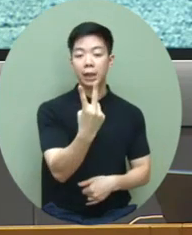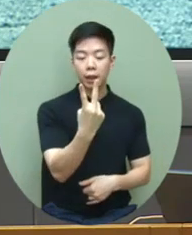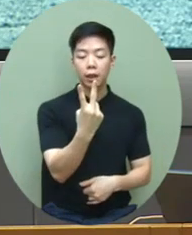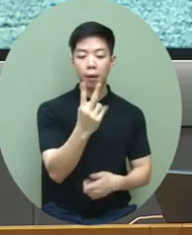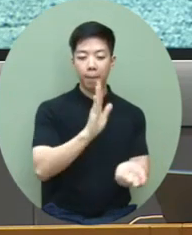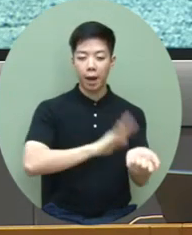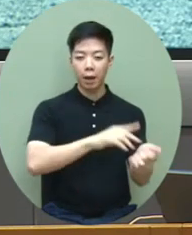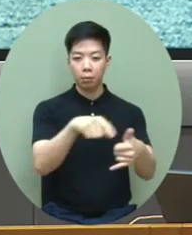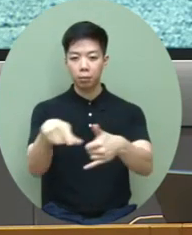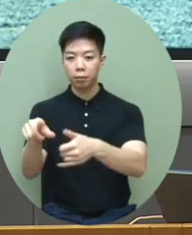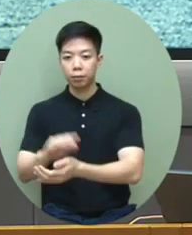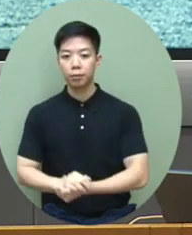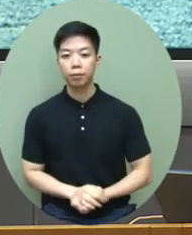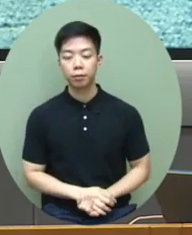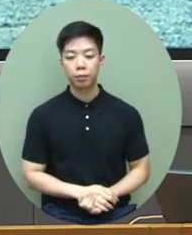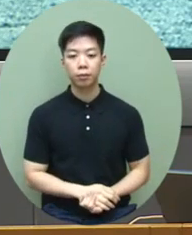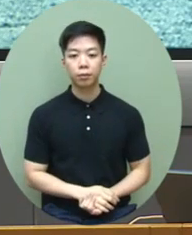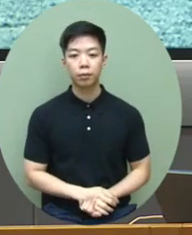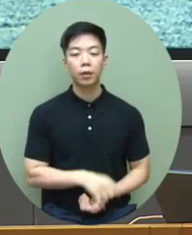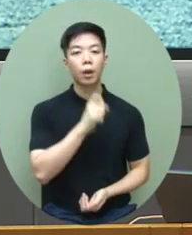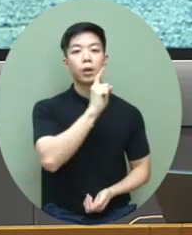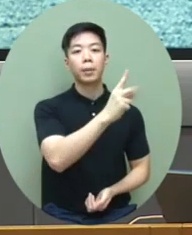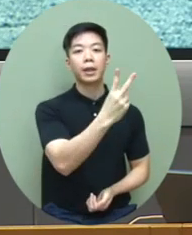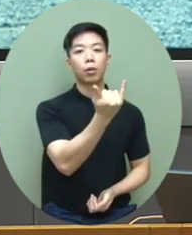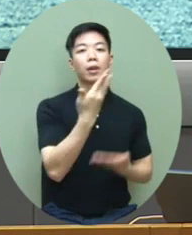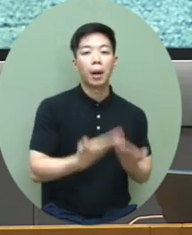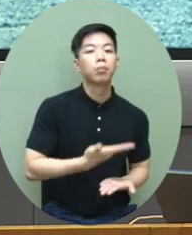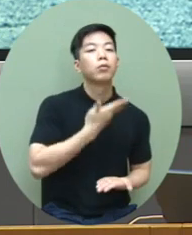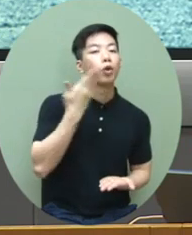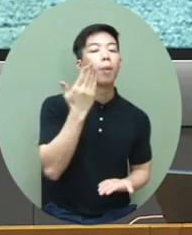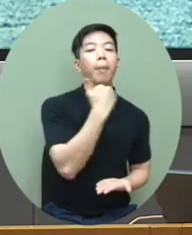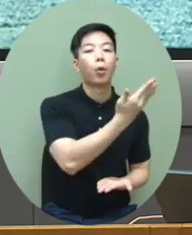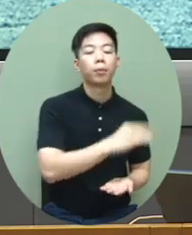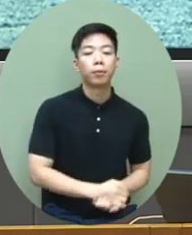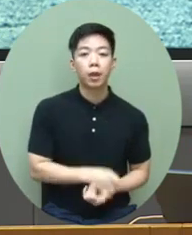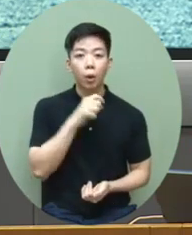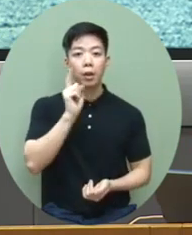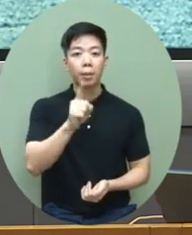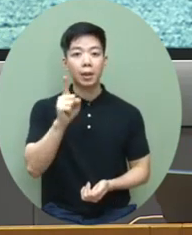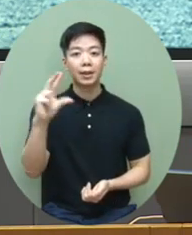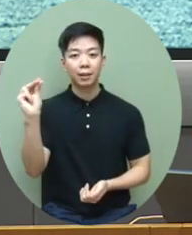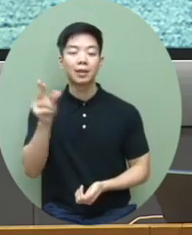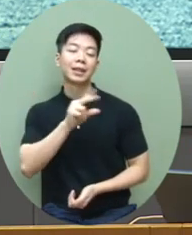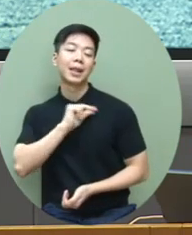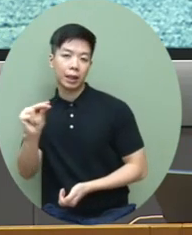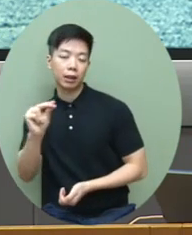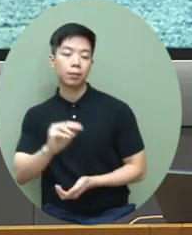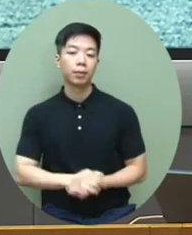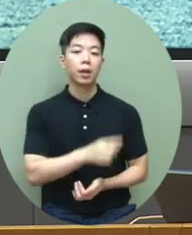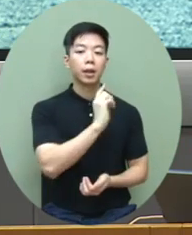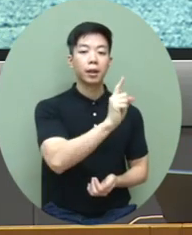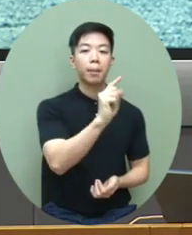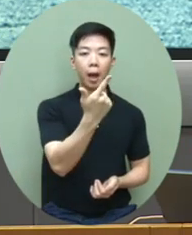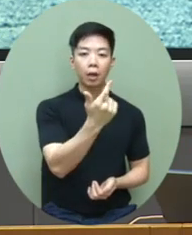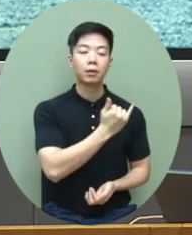係126名咧，係今朝確診嘅。咁177就係星期日確診，178就係星期